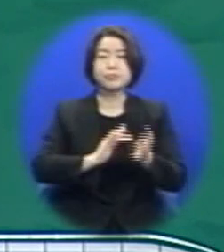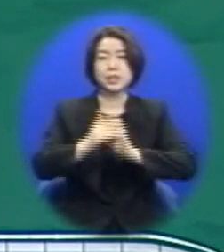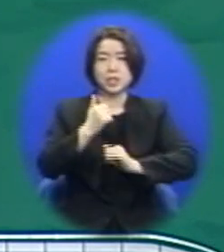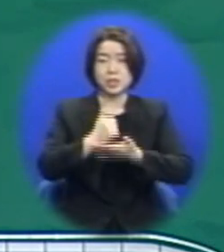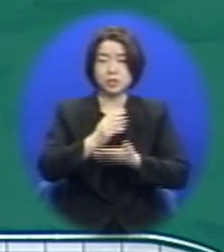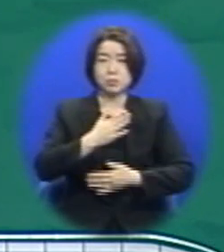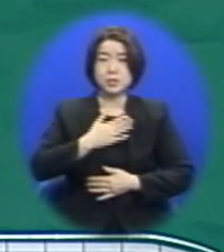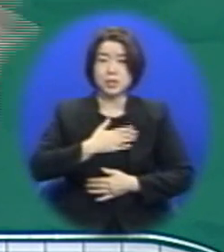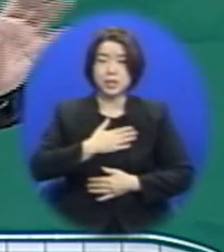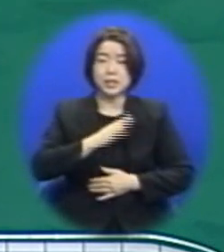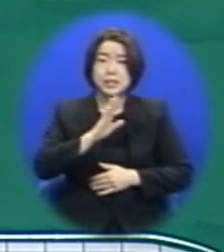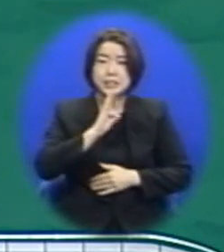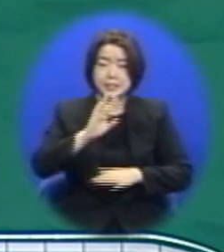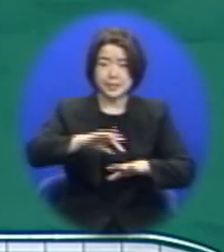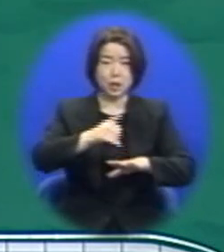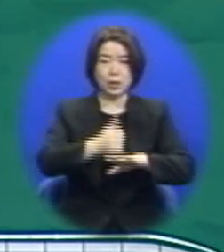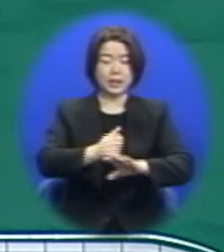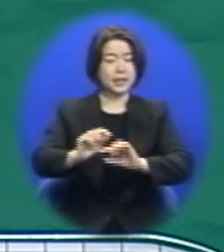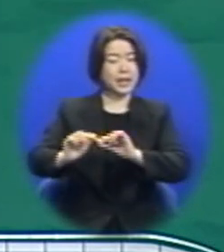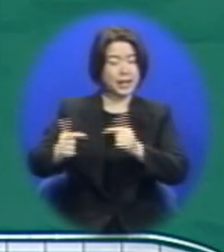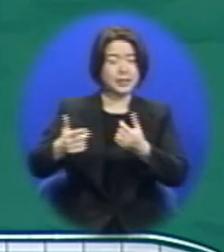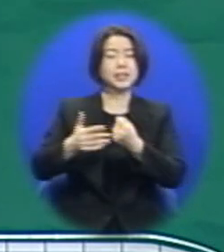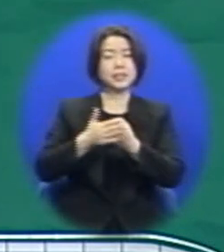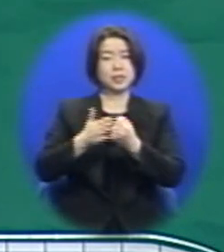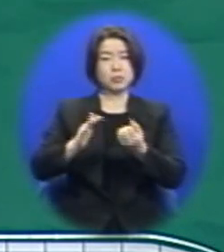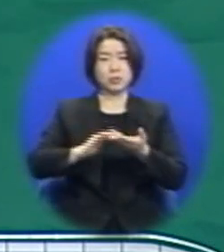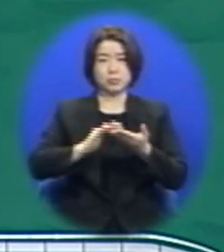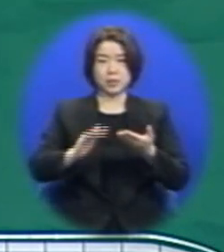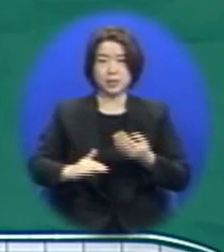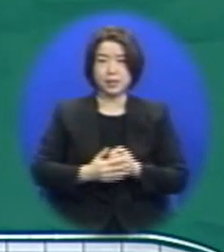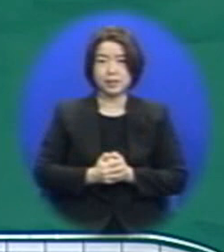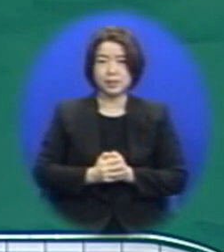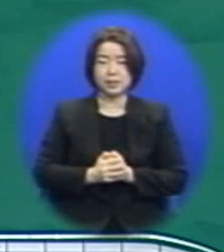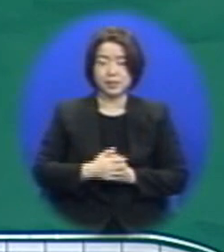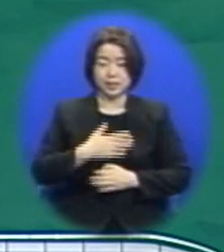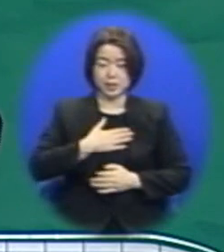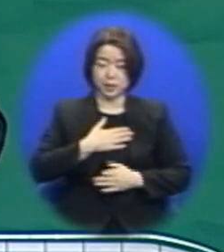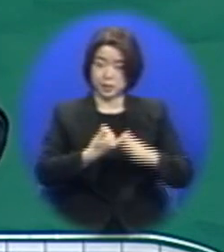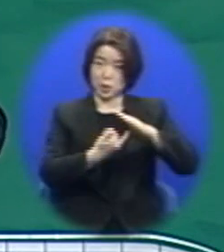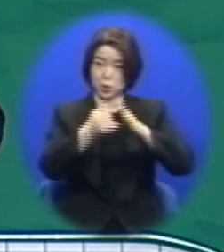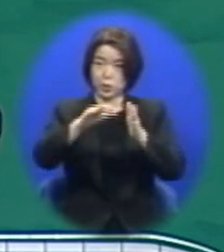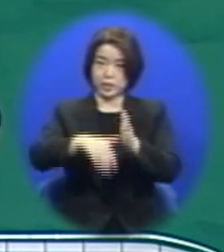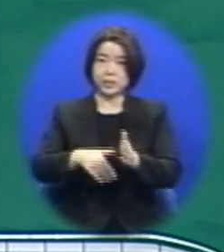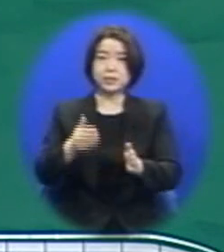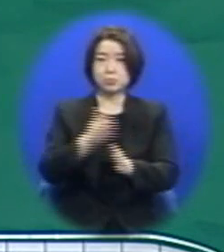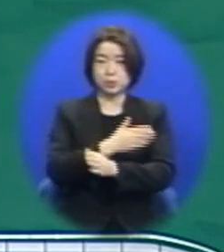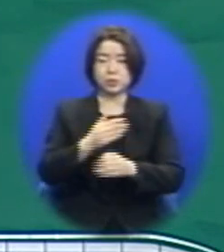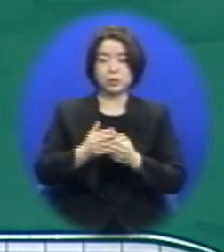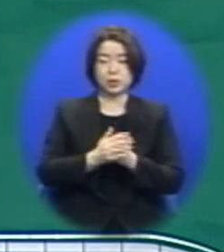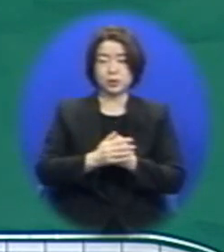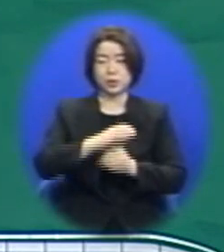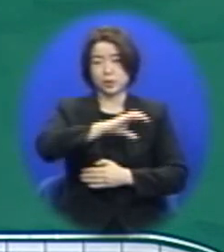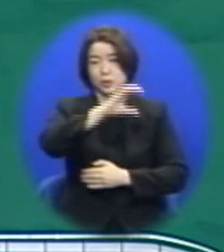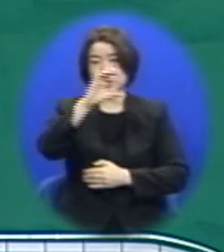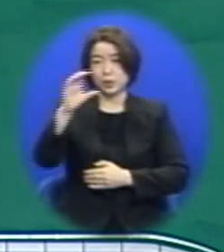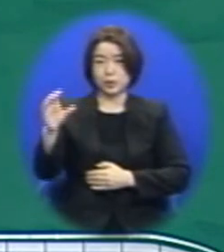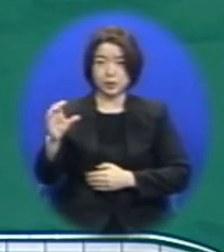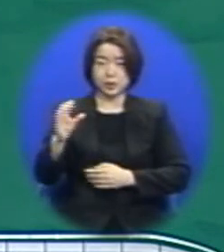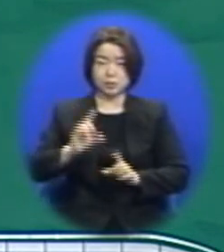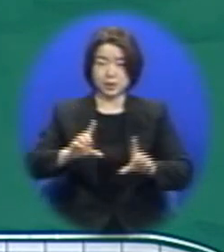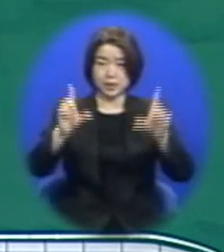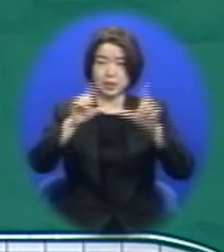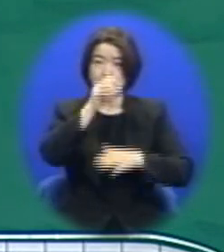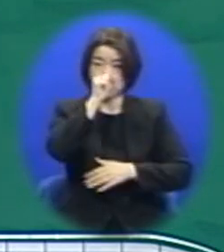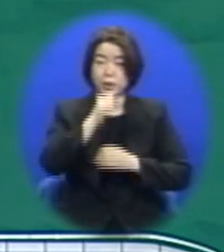내 왕이 아니시라는. 저는 어릴 때부터 성탄절이 좋았어요. 제